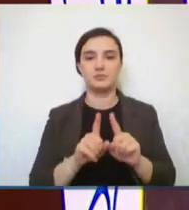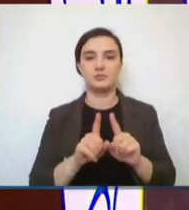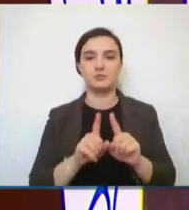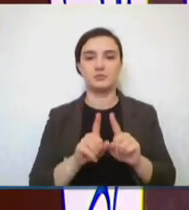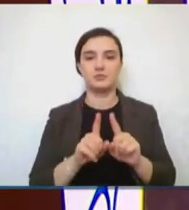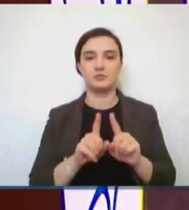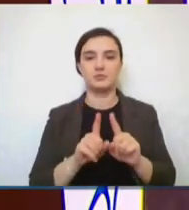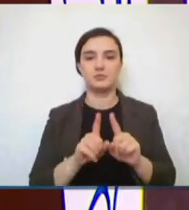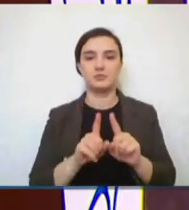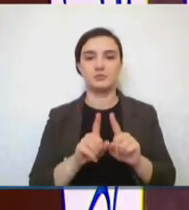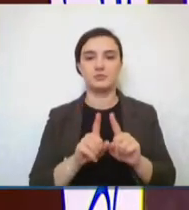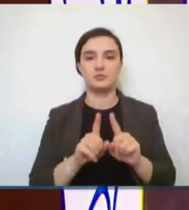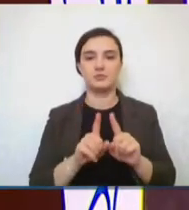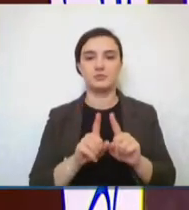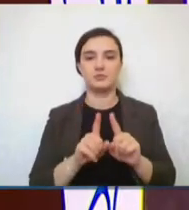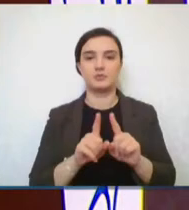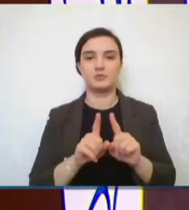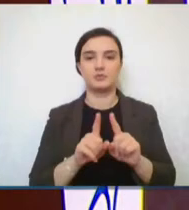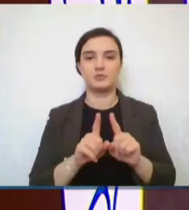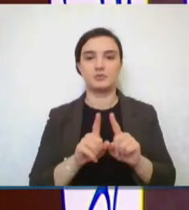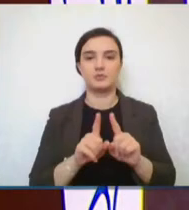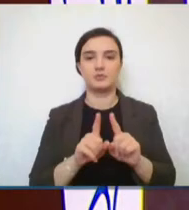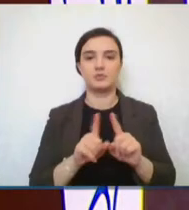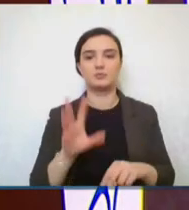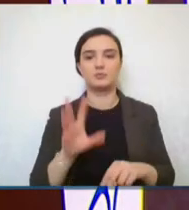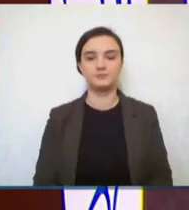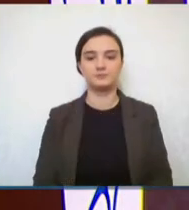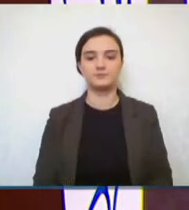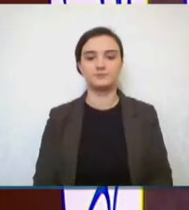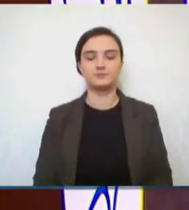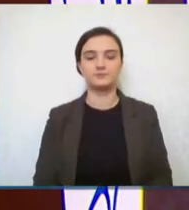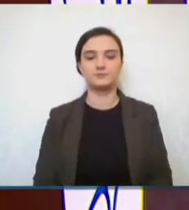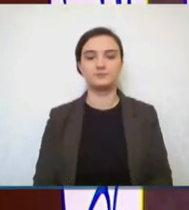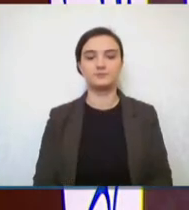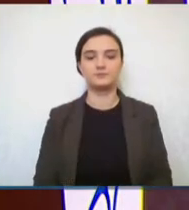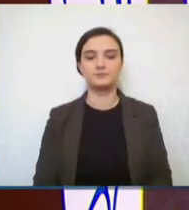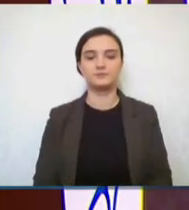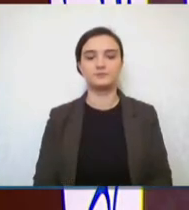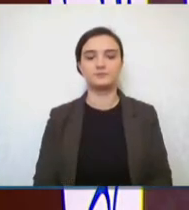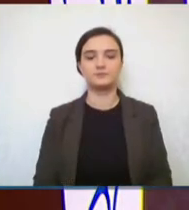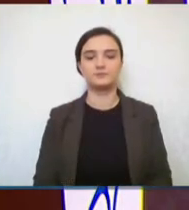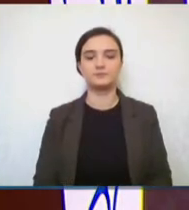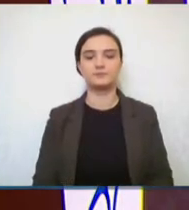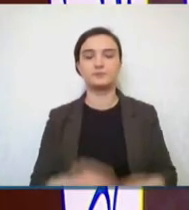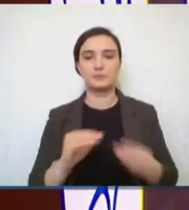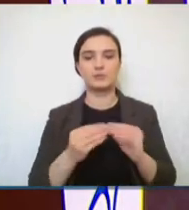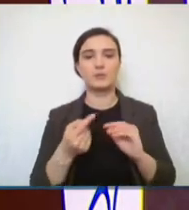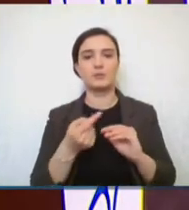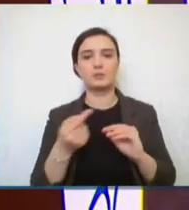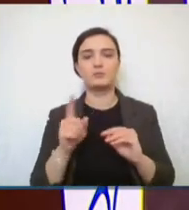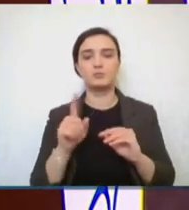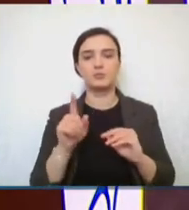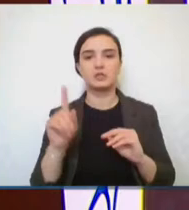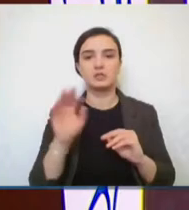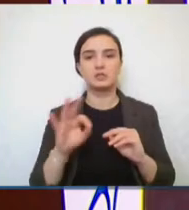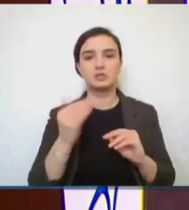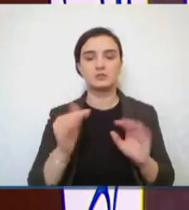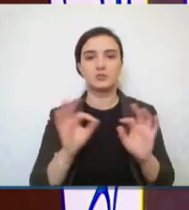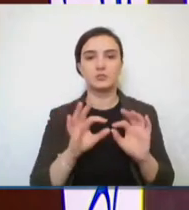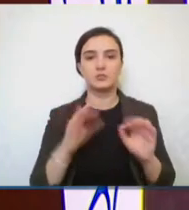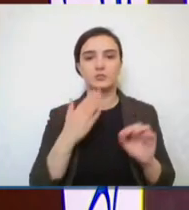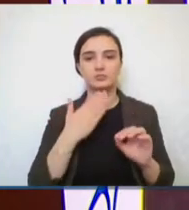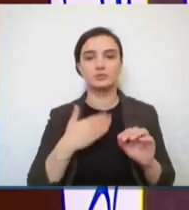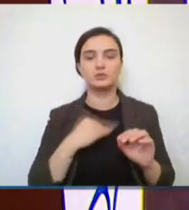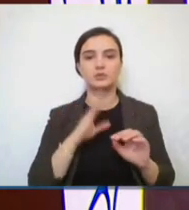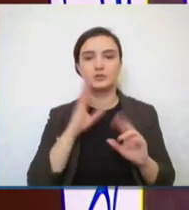ყველაფერი გადაამოწმოთ კიდევ ერთხელ, რომ გამოვრიცხოთ ის პრობლემა, რომელზედაც ბატონი არჩილი საუბრობდა. დილამ შიდობისა,